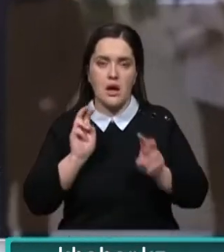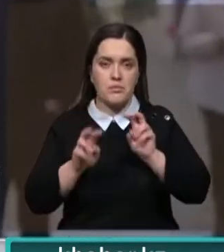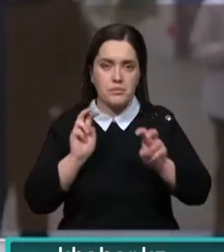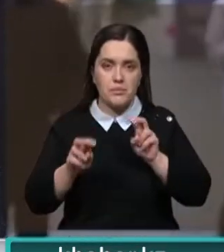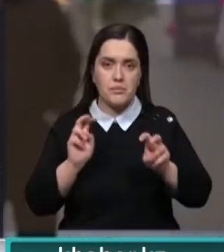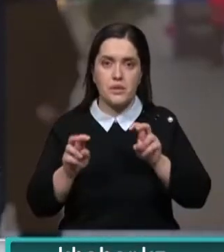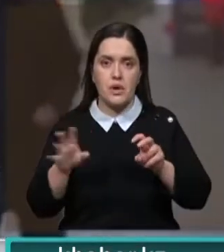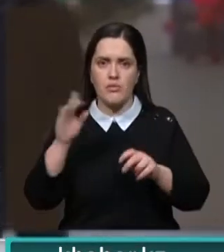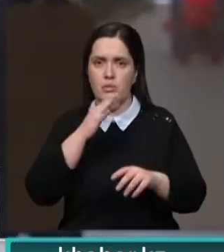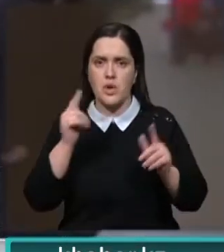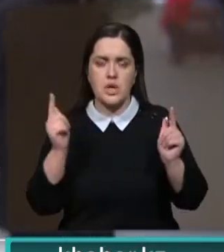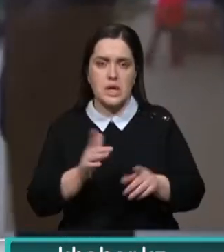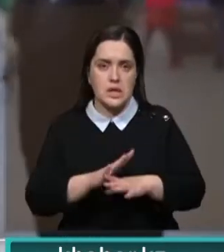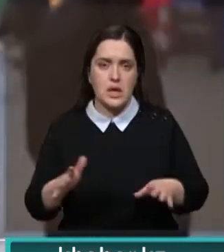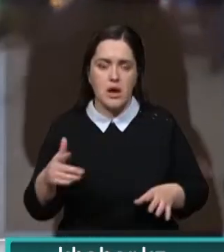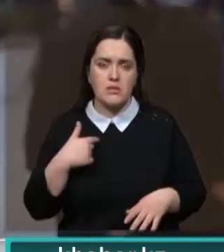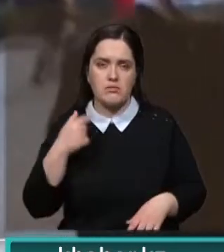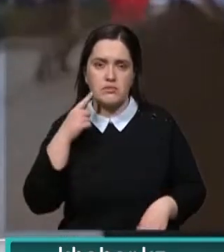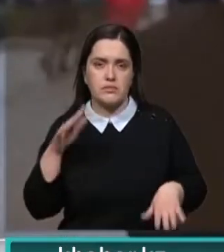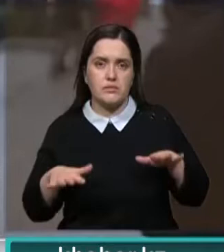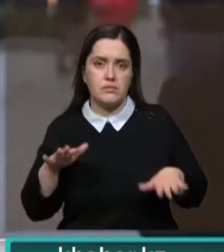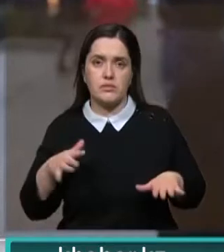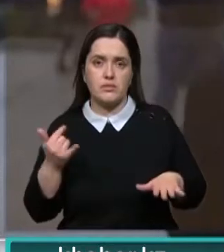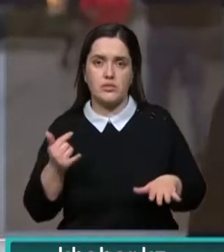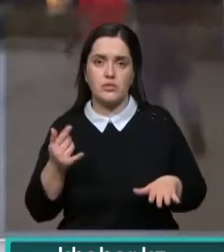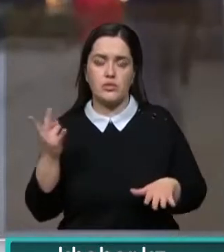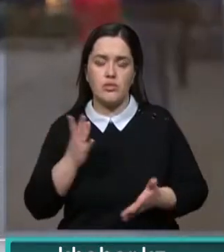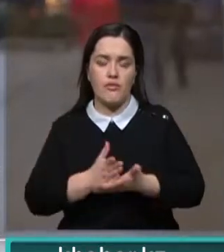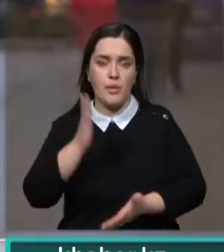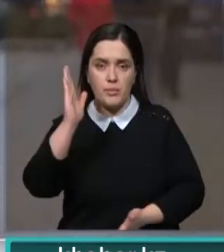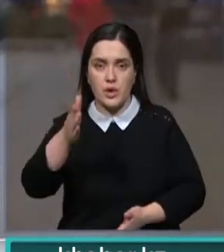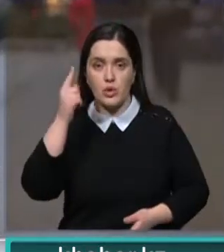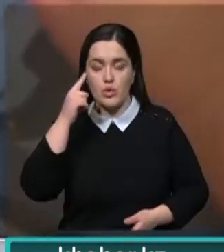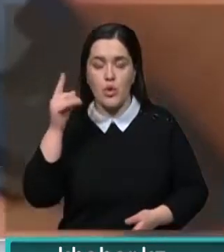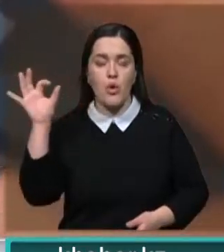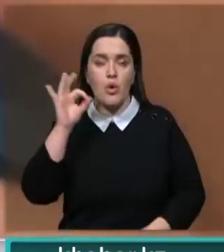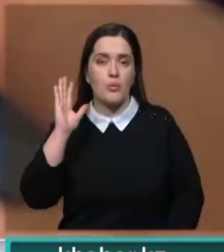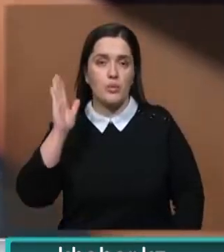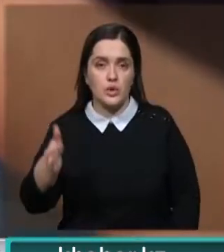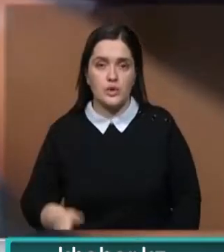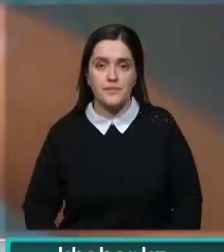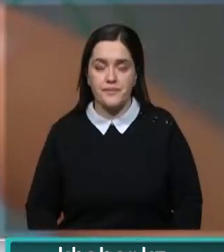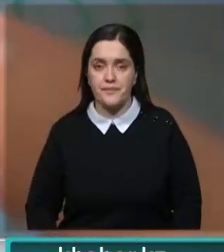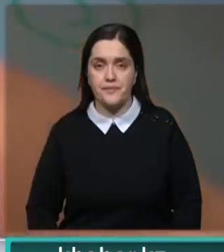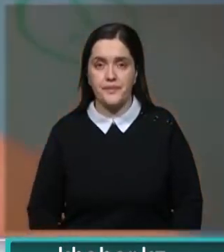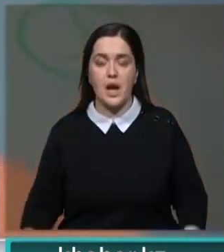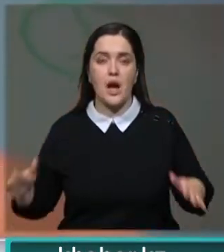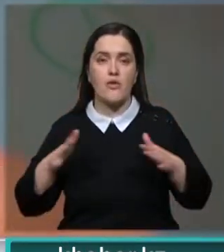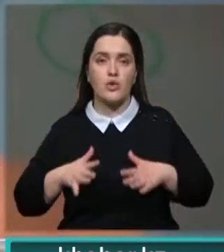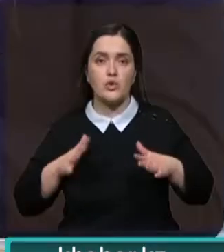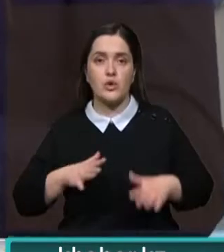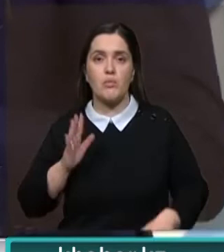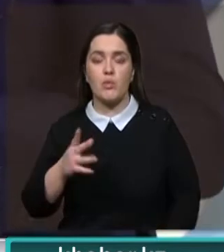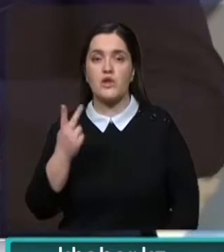очень многие не согласны, мне кажется, в 21 веке надо идти вперед и думать о будущем. Примечательно, что в Грузии будет целых